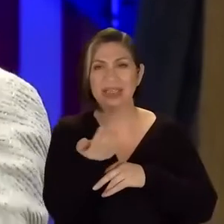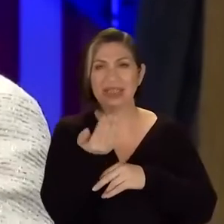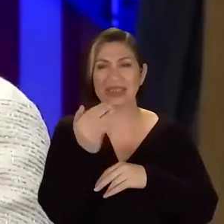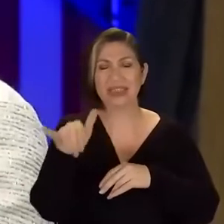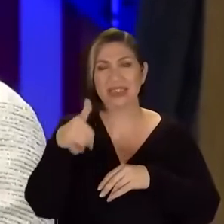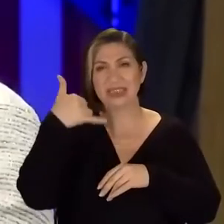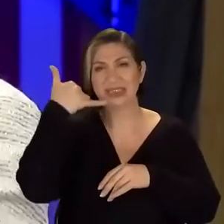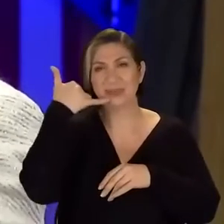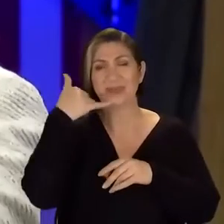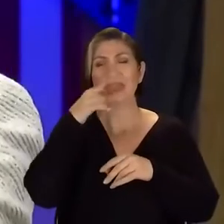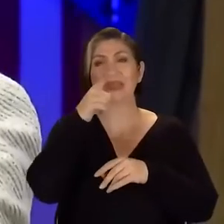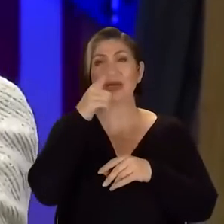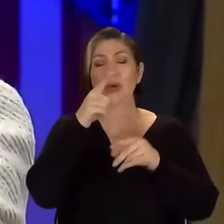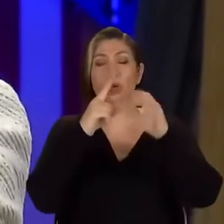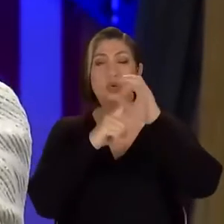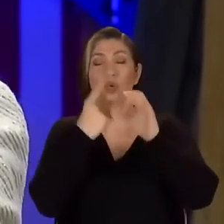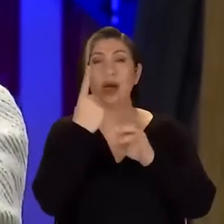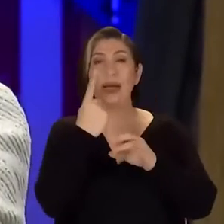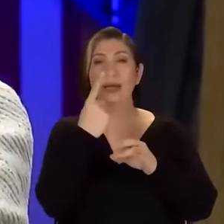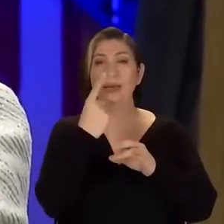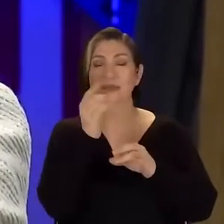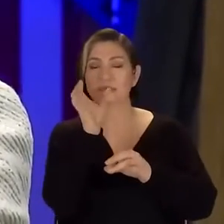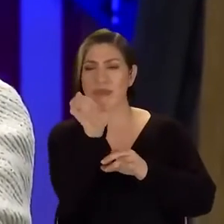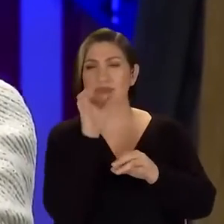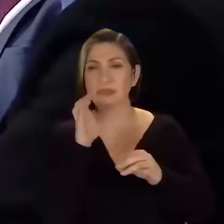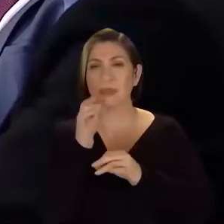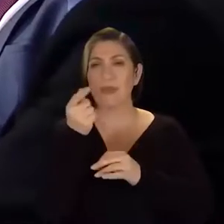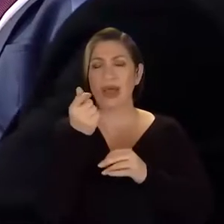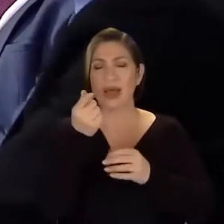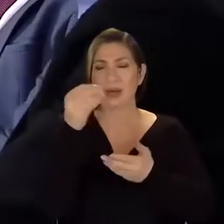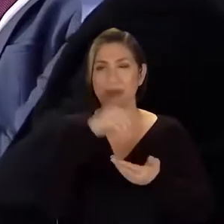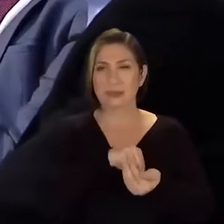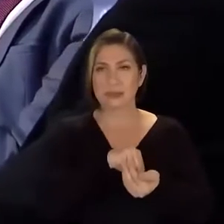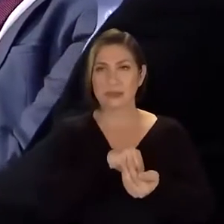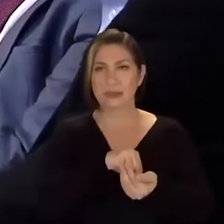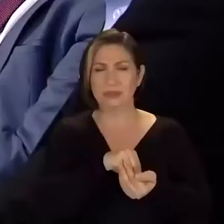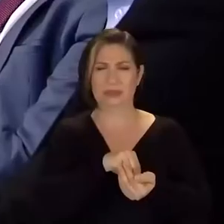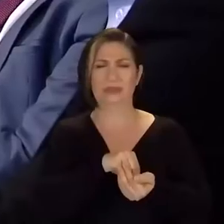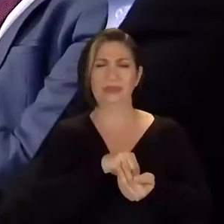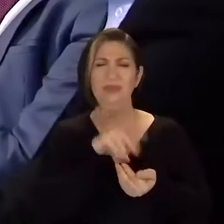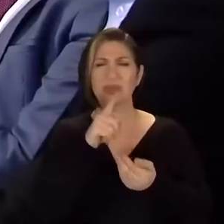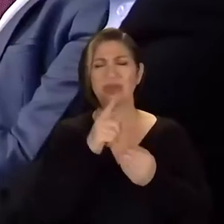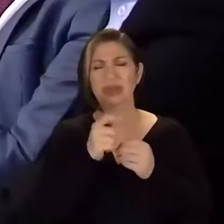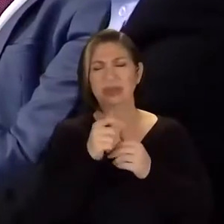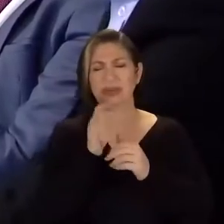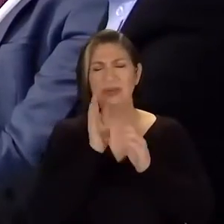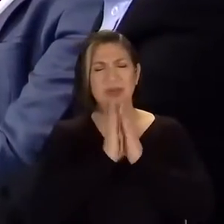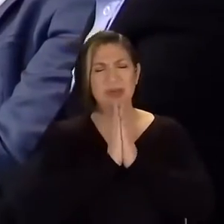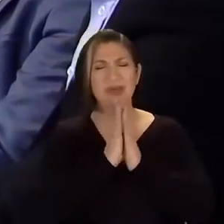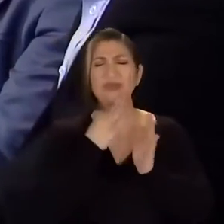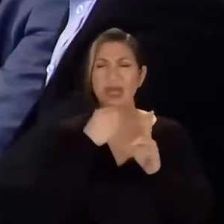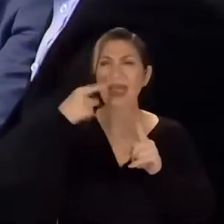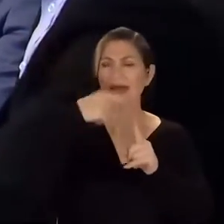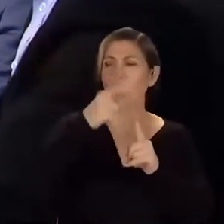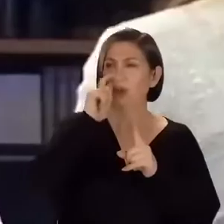cep telefonlarıyla size QR kod okutarak para istediği bir dünya yaşanıyor. Şimdi buradan böyle geri sardığımız zaman... Şimdi lütfen ilave